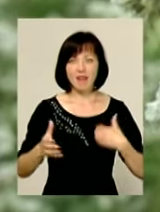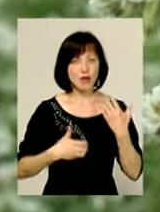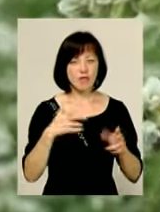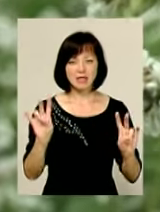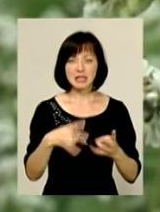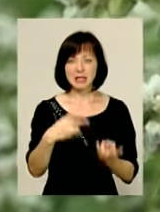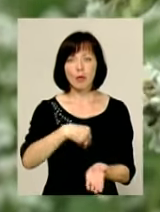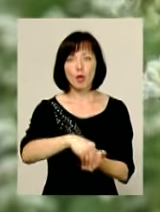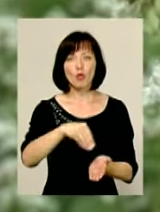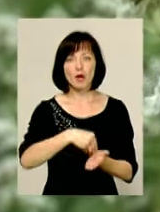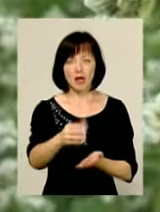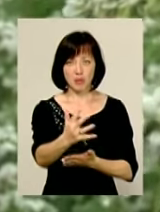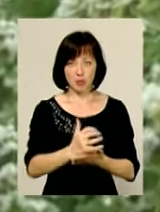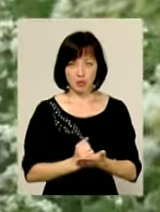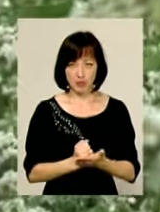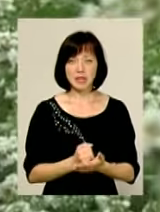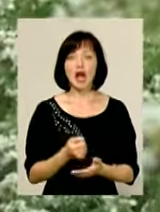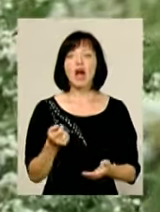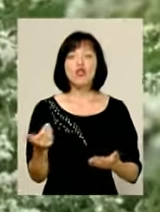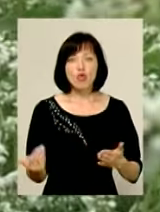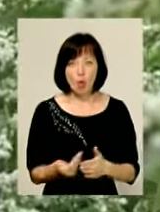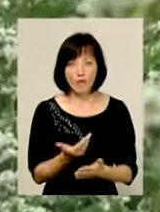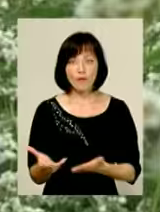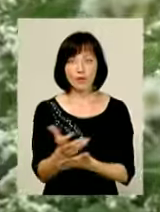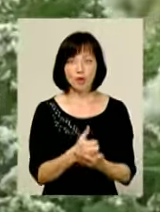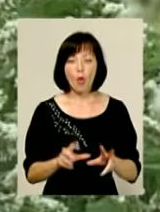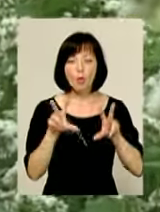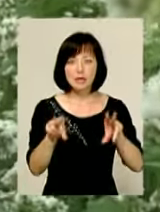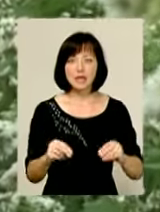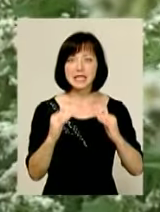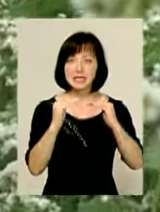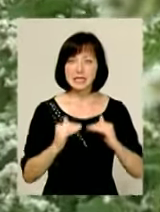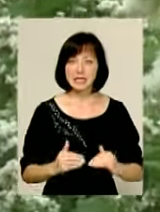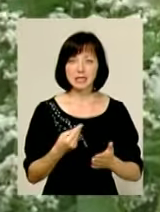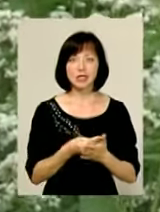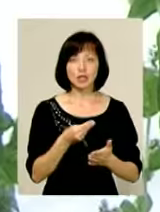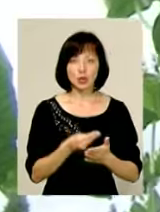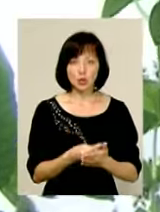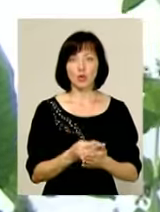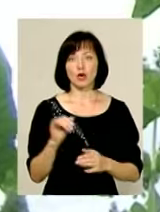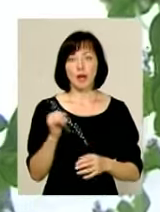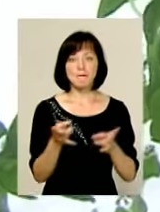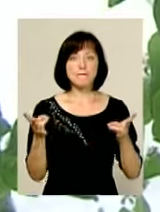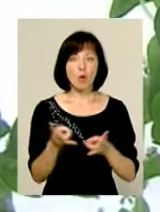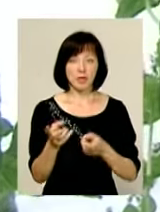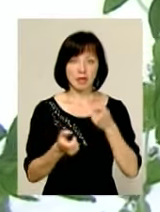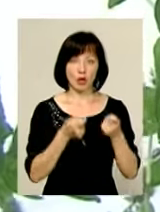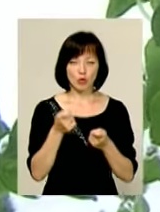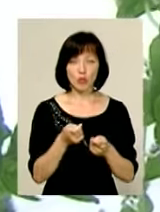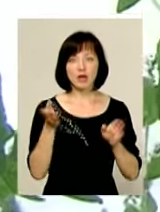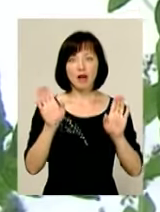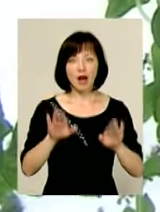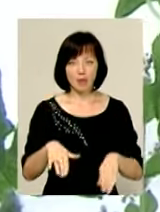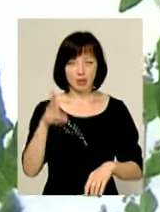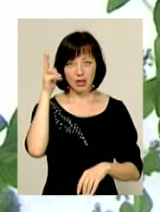не закуповувати гречку про запас. Зерно нового врожаю обіцяють дещо знизить не тільки ціну, а й градус попиту на кропу. Що ж, нехай